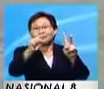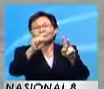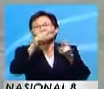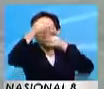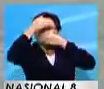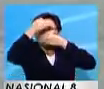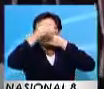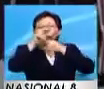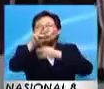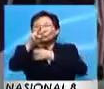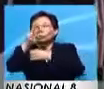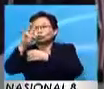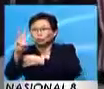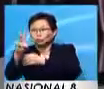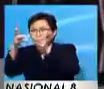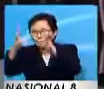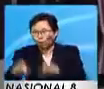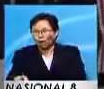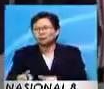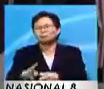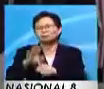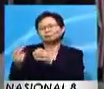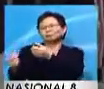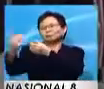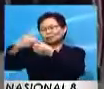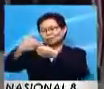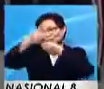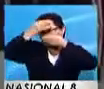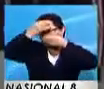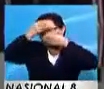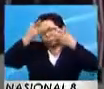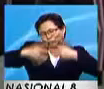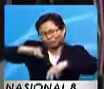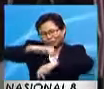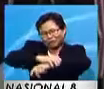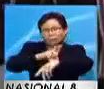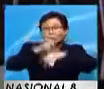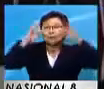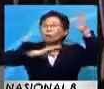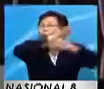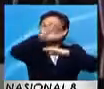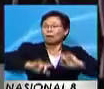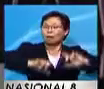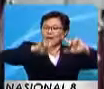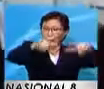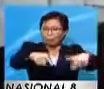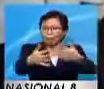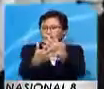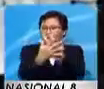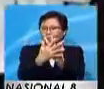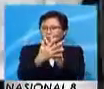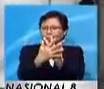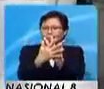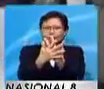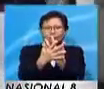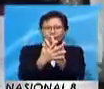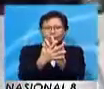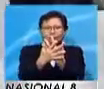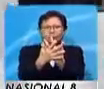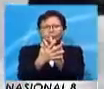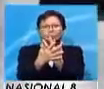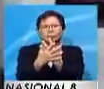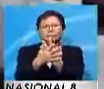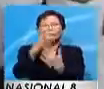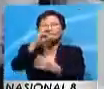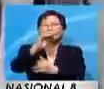27 warga asing terlibat dengan kegiatan Dais telah ditahan di negara iniemua mereka ditempatkan di pjara simpangenggam Johor dan